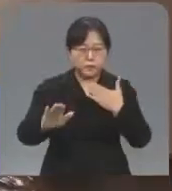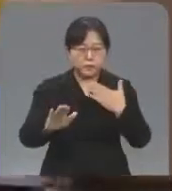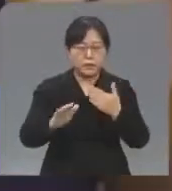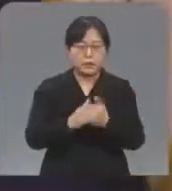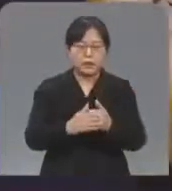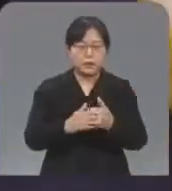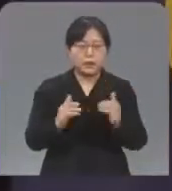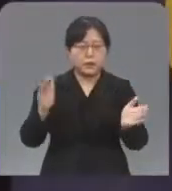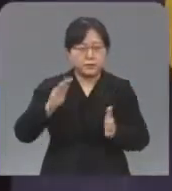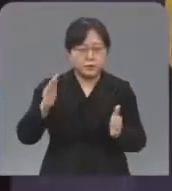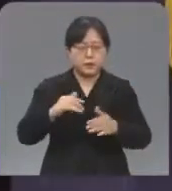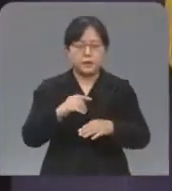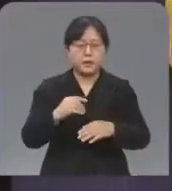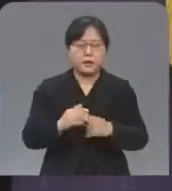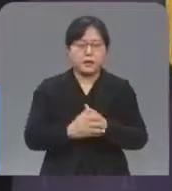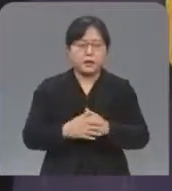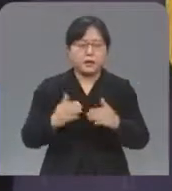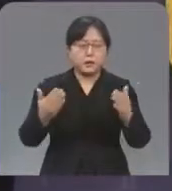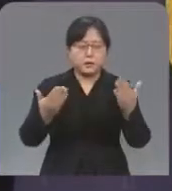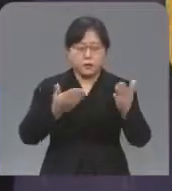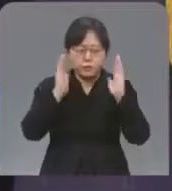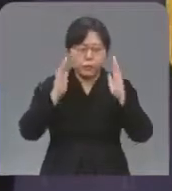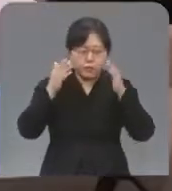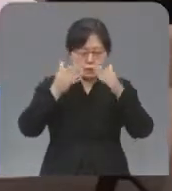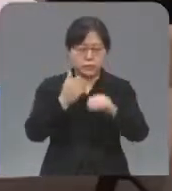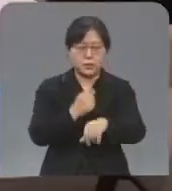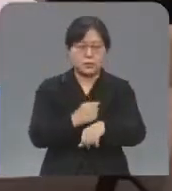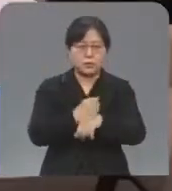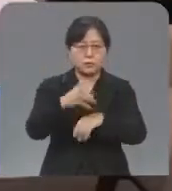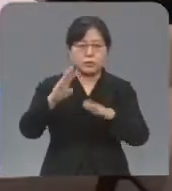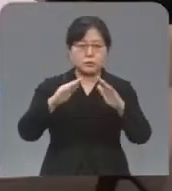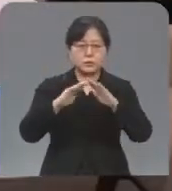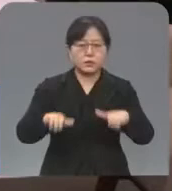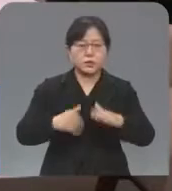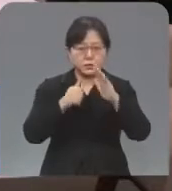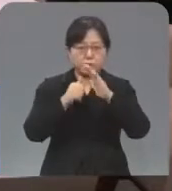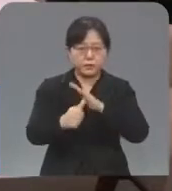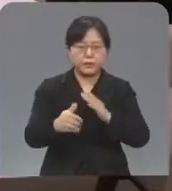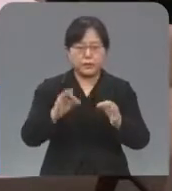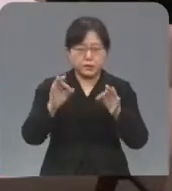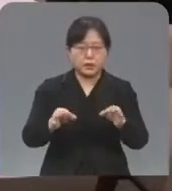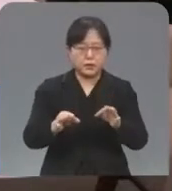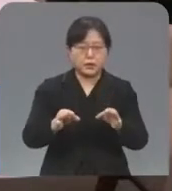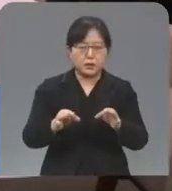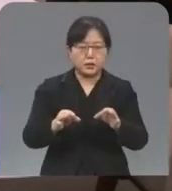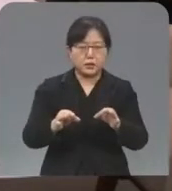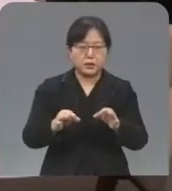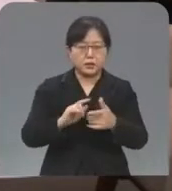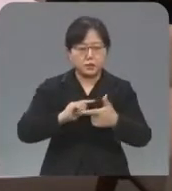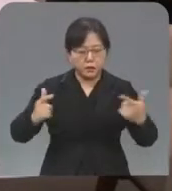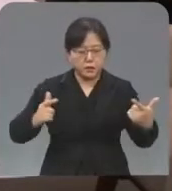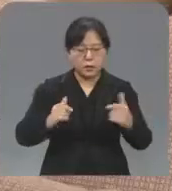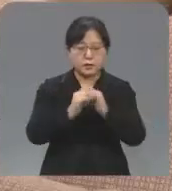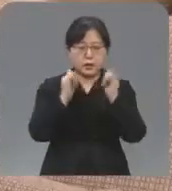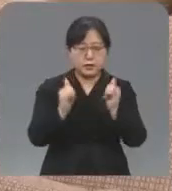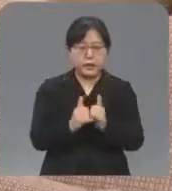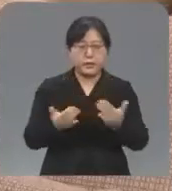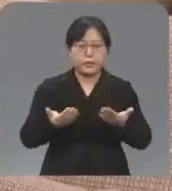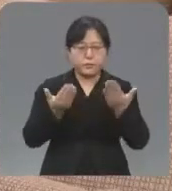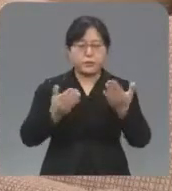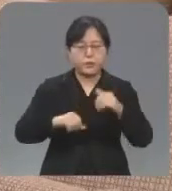이끌어나갈 인재들이 마음껏 꿈을 키워나갈 수 있도록 광주전남 대표은행으로서 지역 인재 양성을 위한 다양한